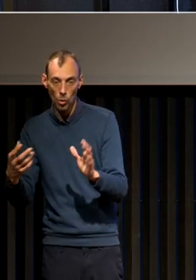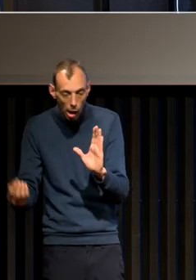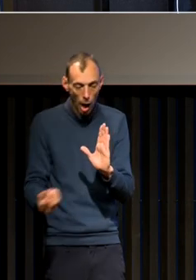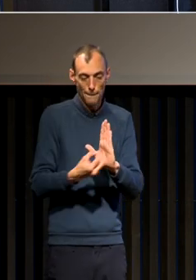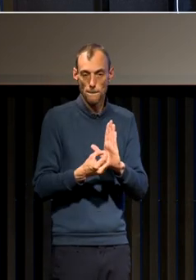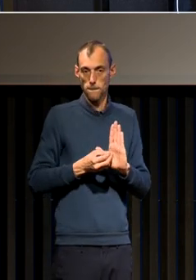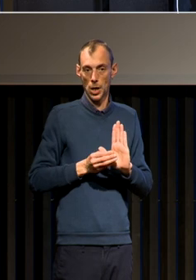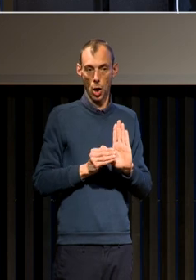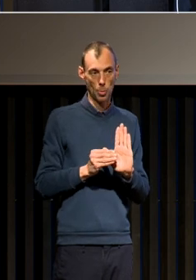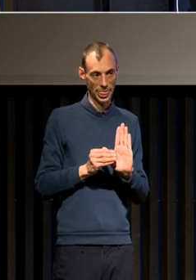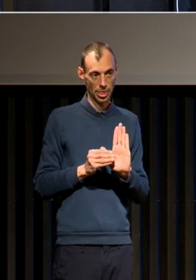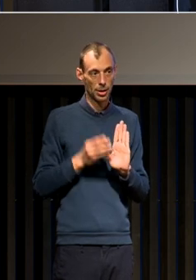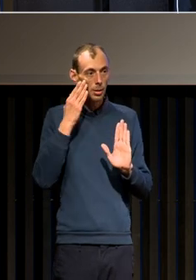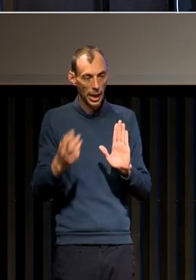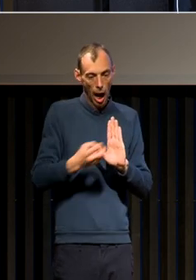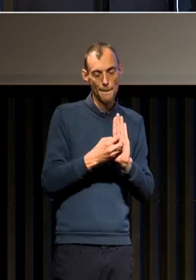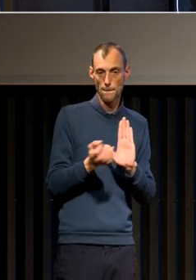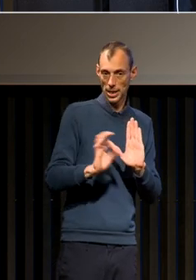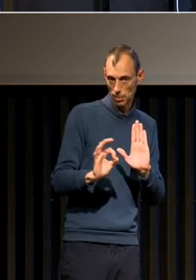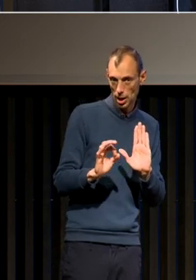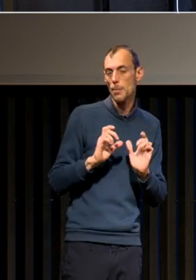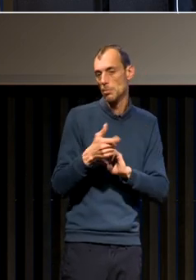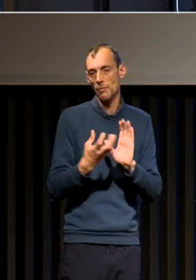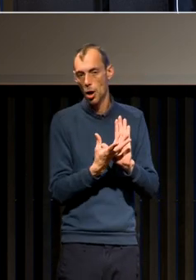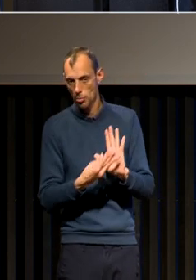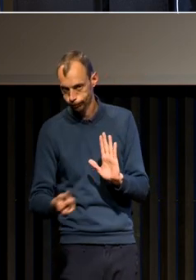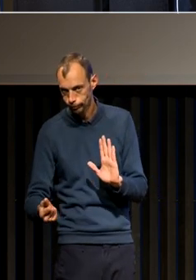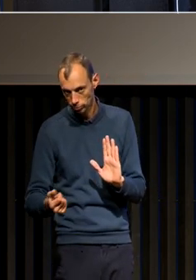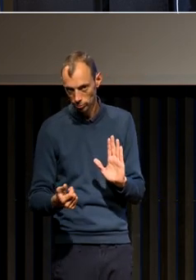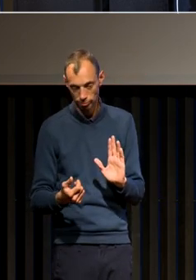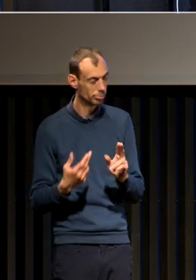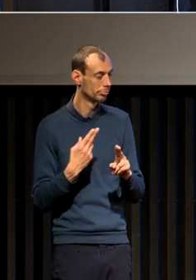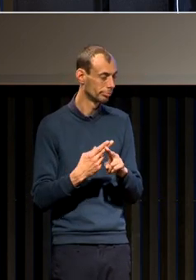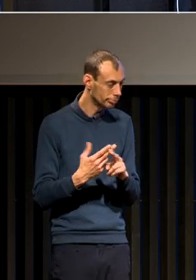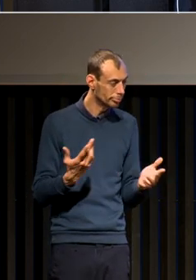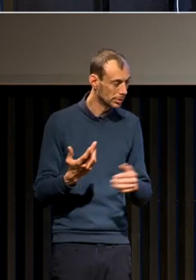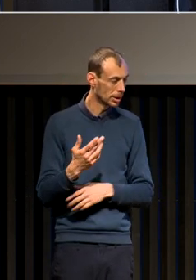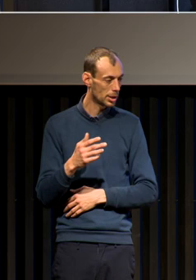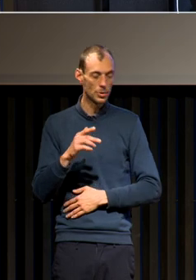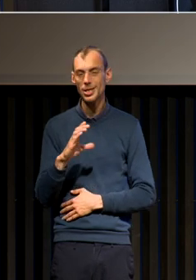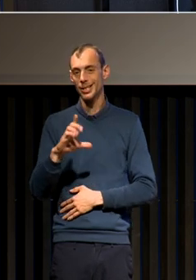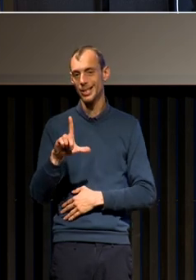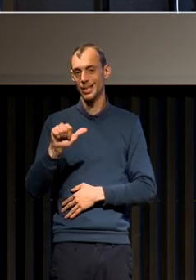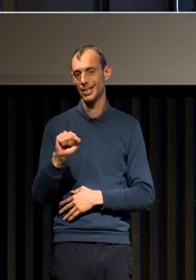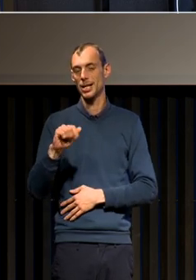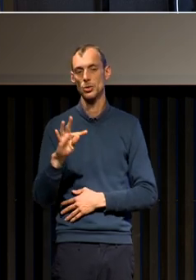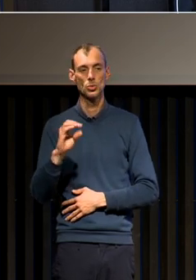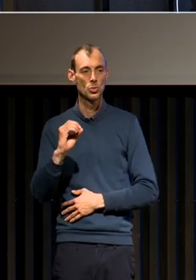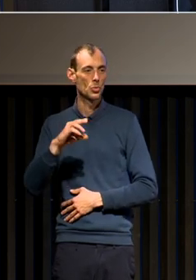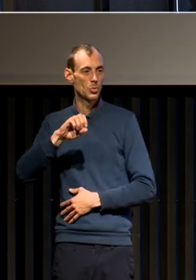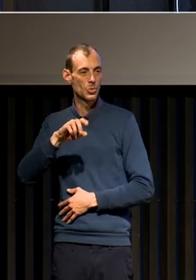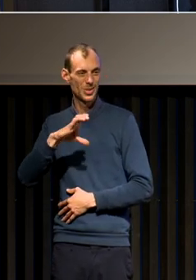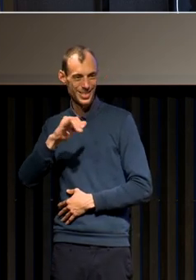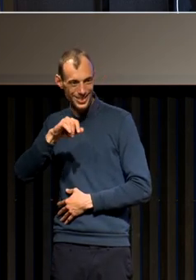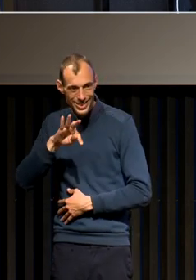il dégénère. C'est le stade dit de blastocyste. On peut donc décongeler à tous ces stades, décongeler